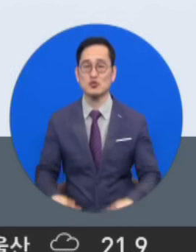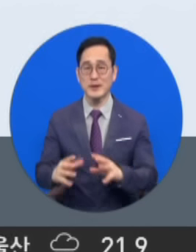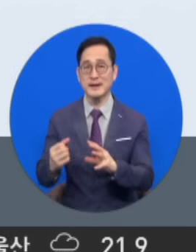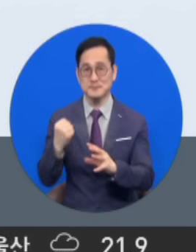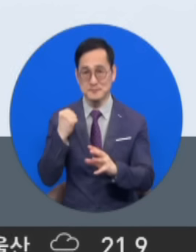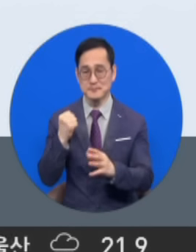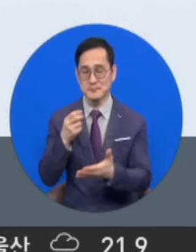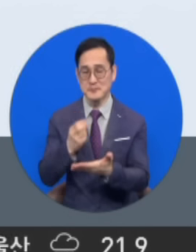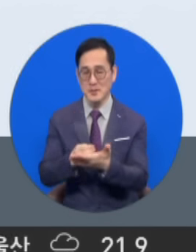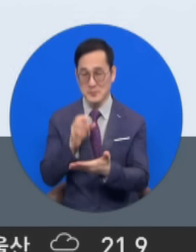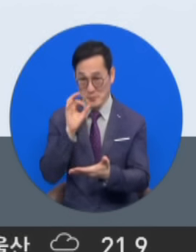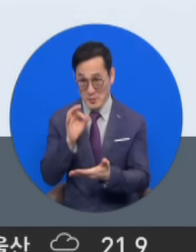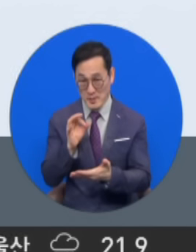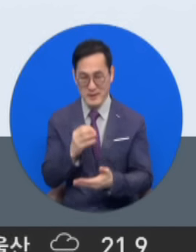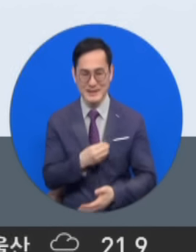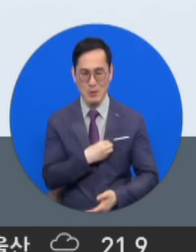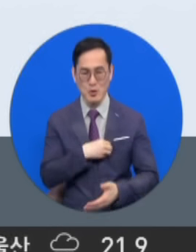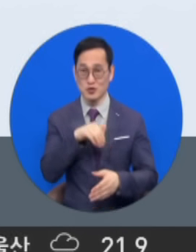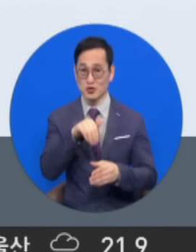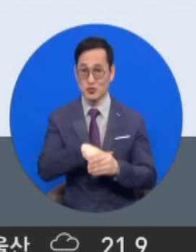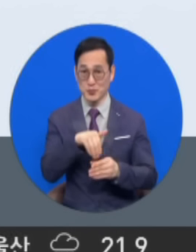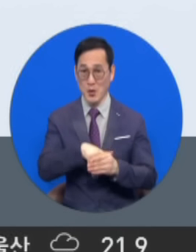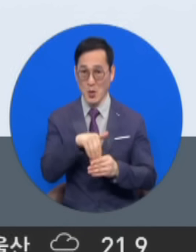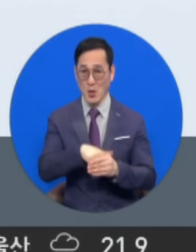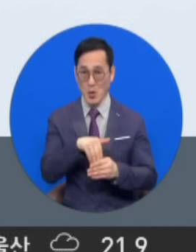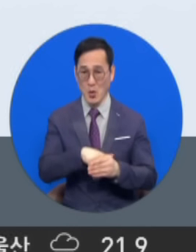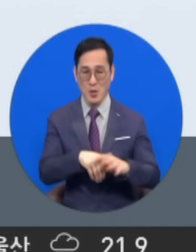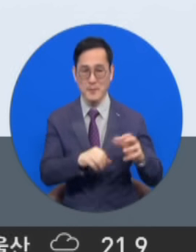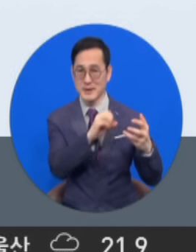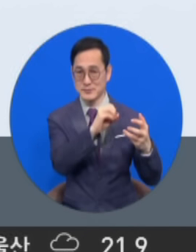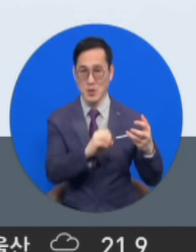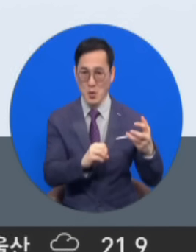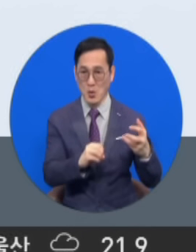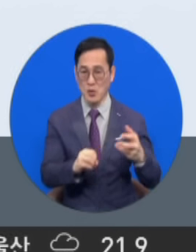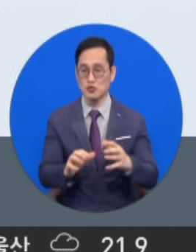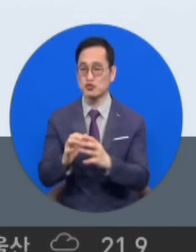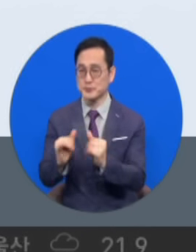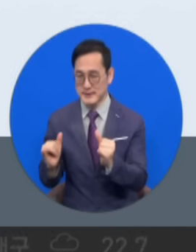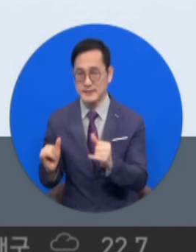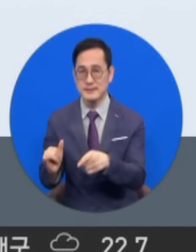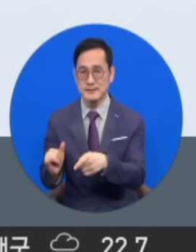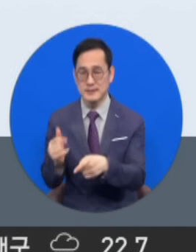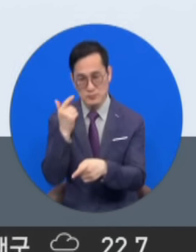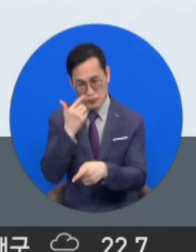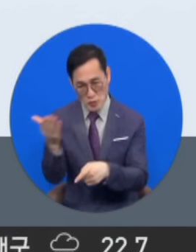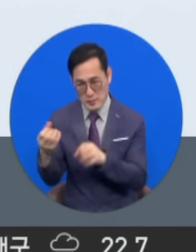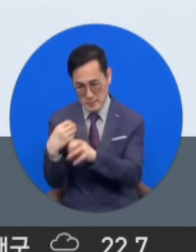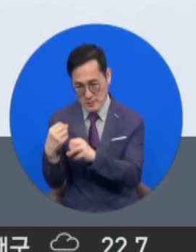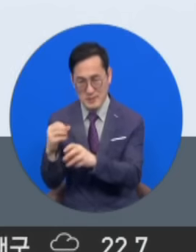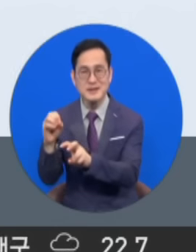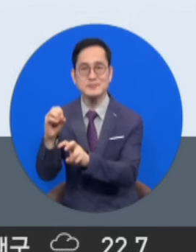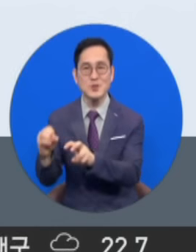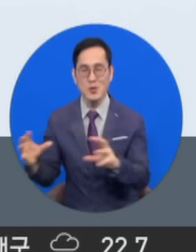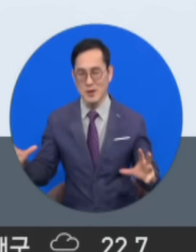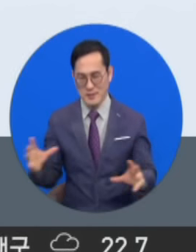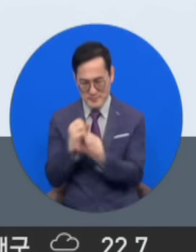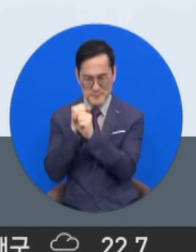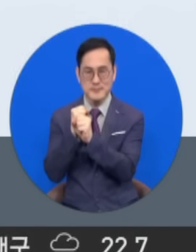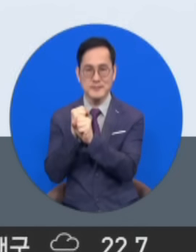룰상 당원 투표만 반영되는 게 아니라 당원 80에 여론조사 20까지